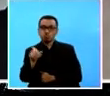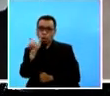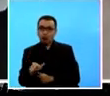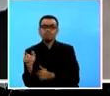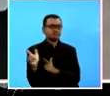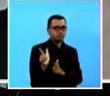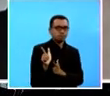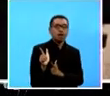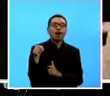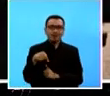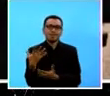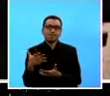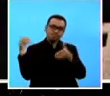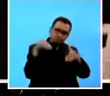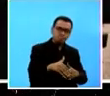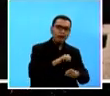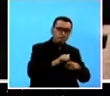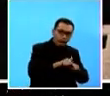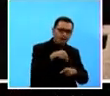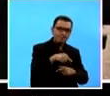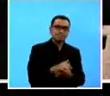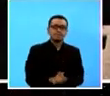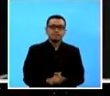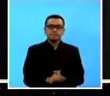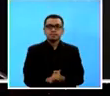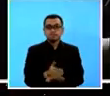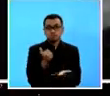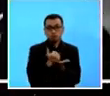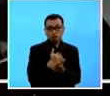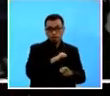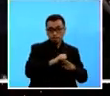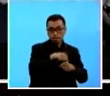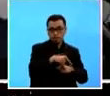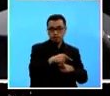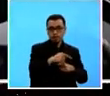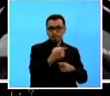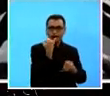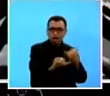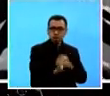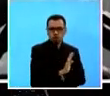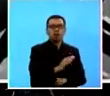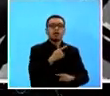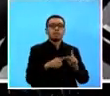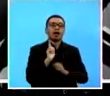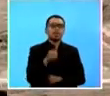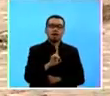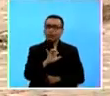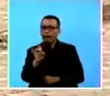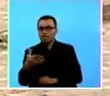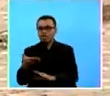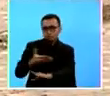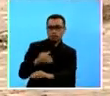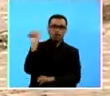tidak hanya berhenti sampai simulasi hari ini saja, Abraham, tapi juga akan dilakukan berbagai persiapan jelang Asian Games untuk pengamanan. Abraham.